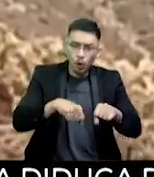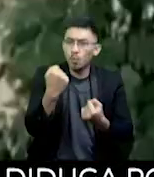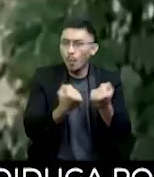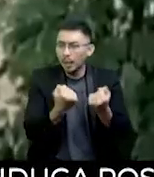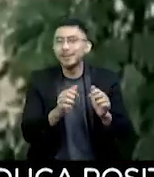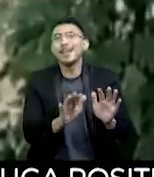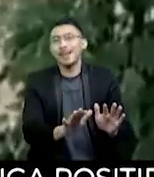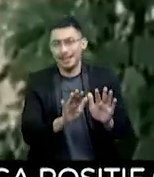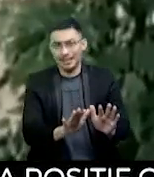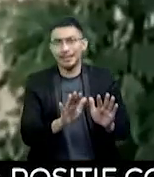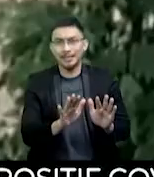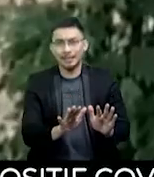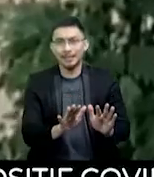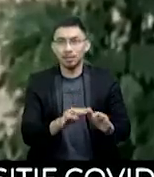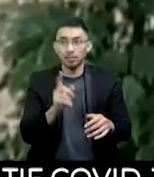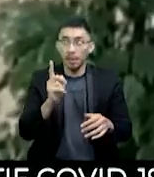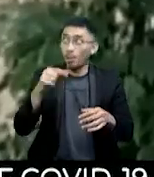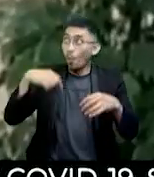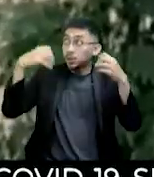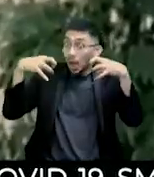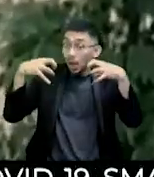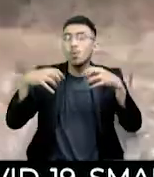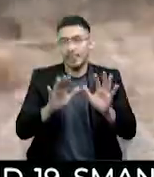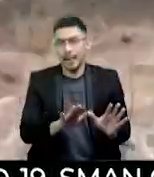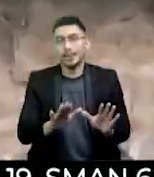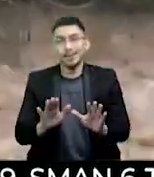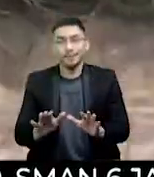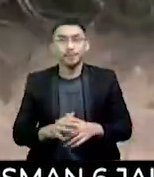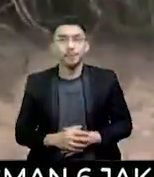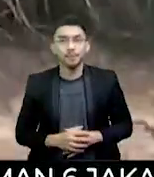saat hujan deras. Dari Sumedang, Jawa Barat, Beben HFA, iNews, melaporkan.